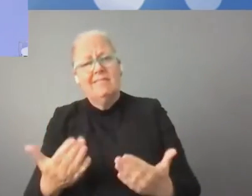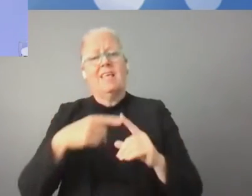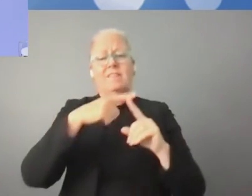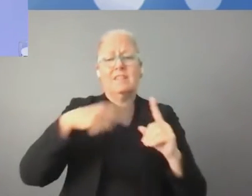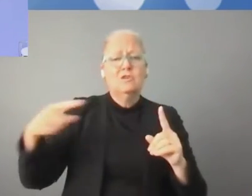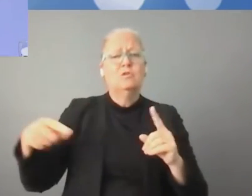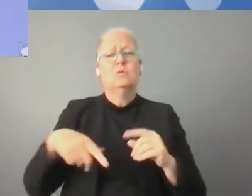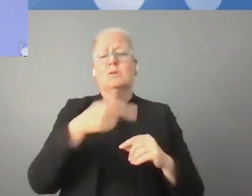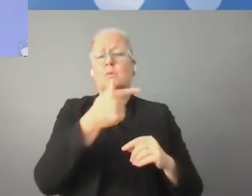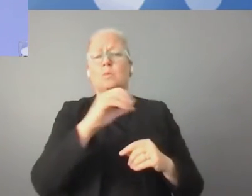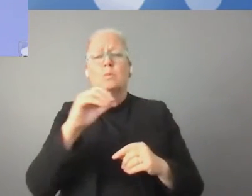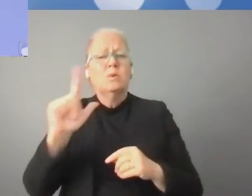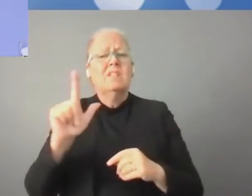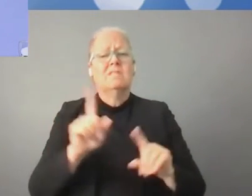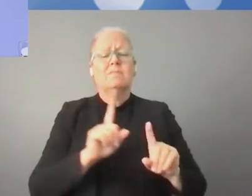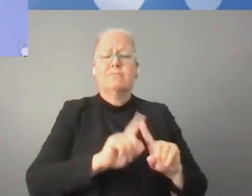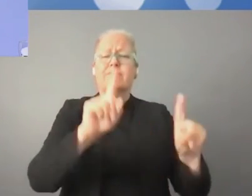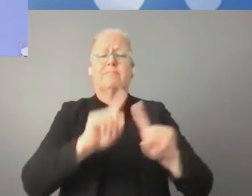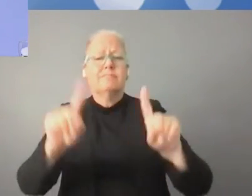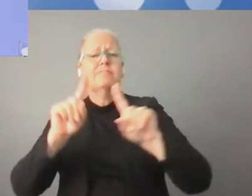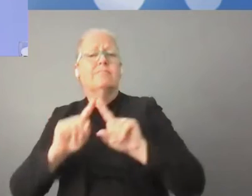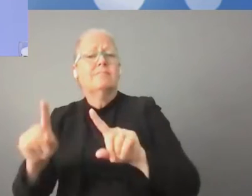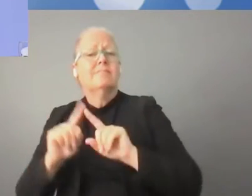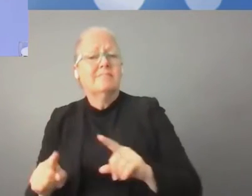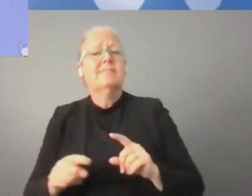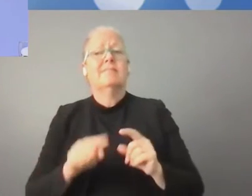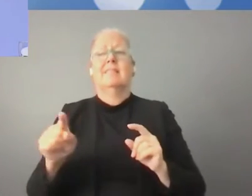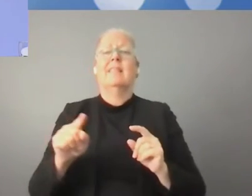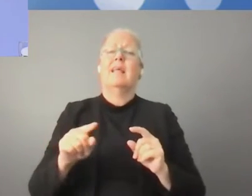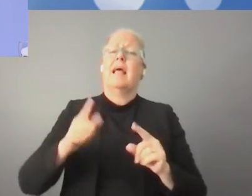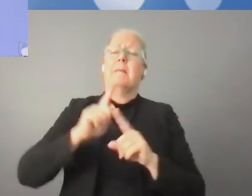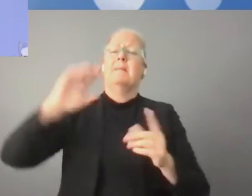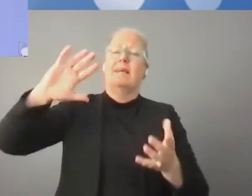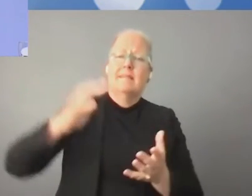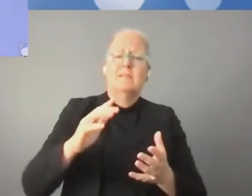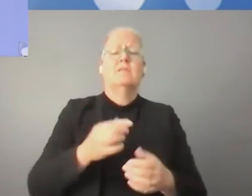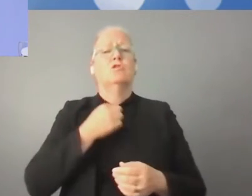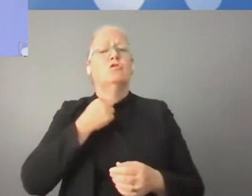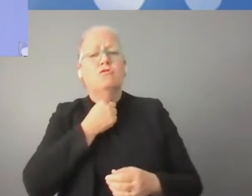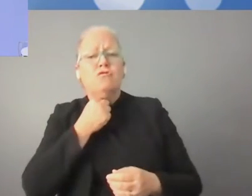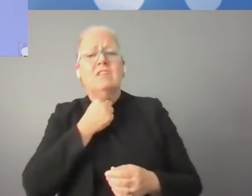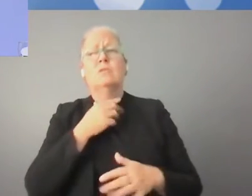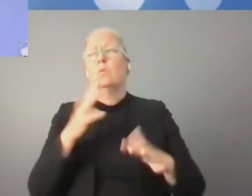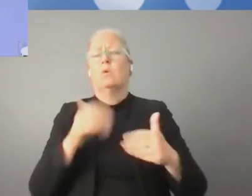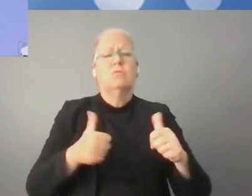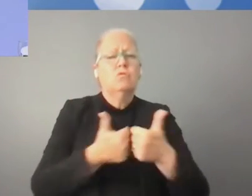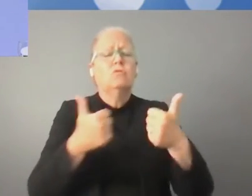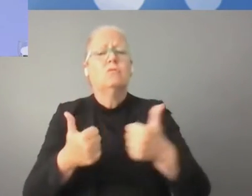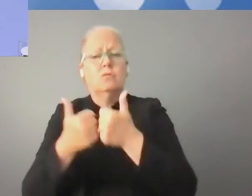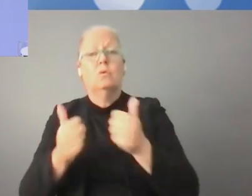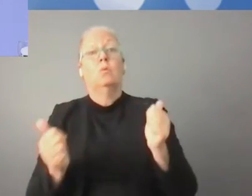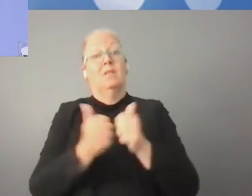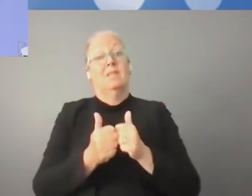искоренять их. Благодаря цифровым инструментам, новым технологиям, мы хотели бы именно такие вызовы